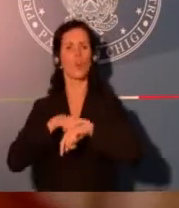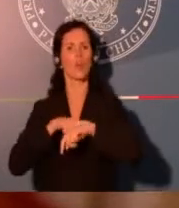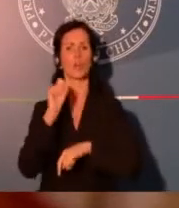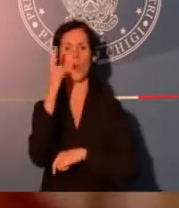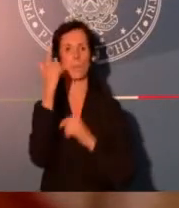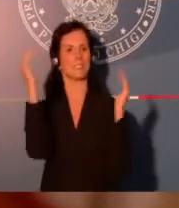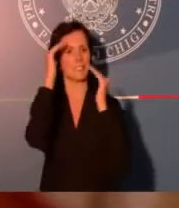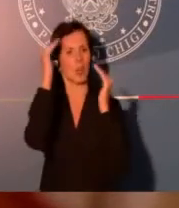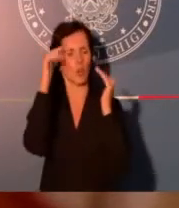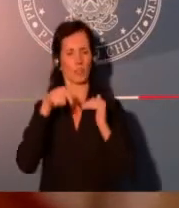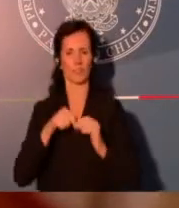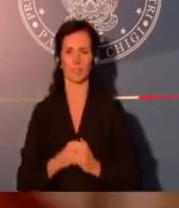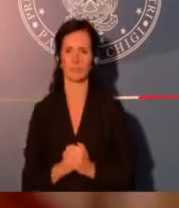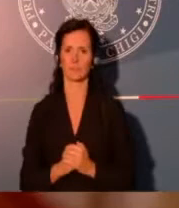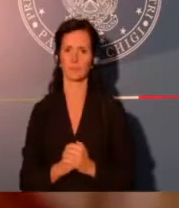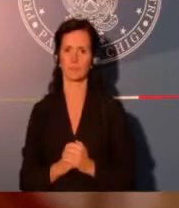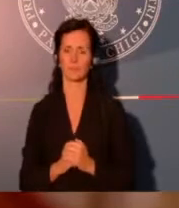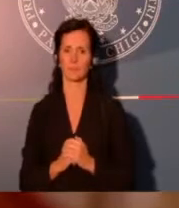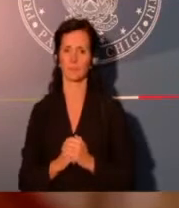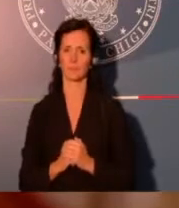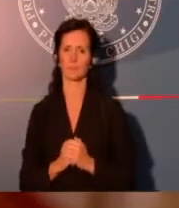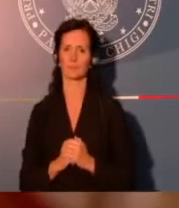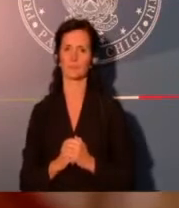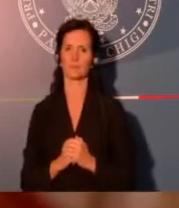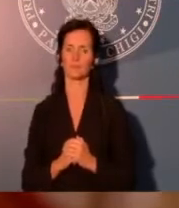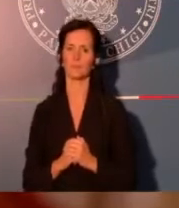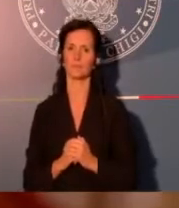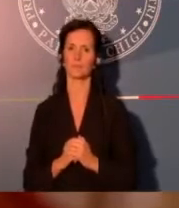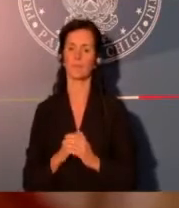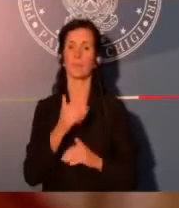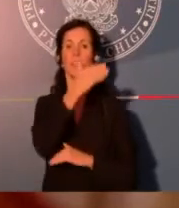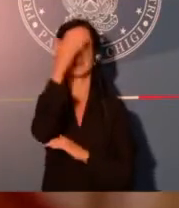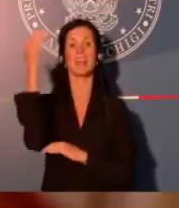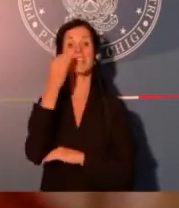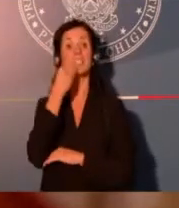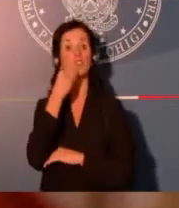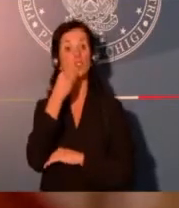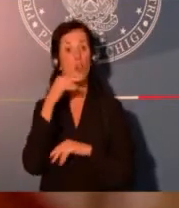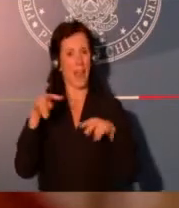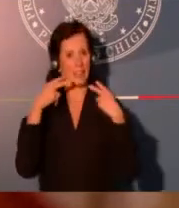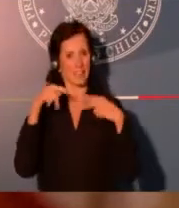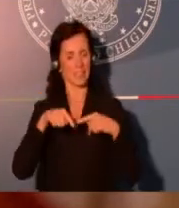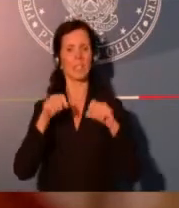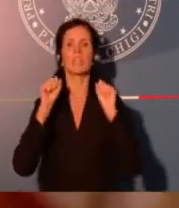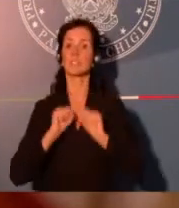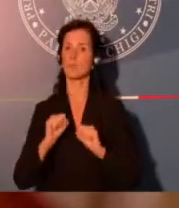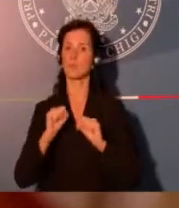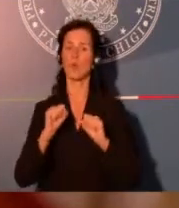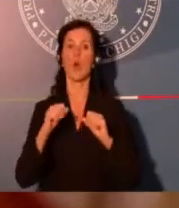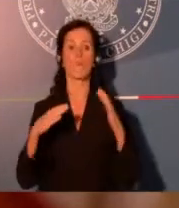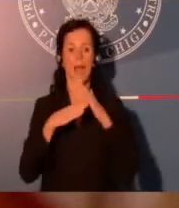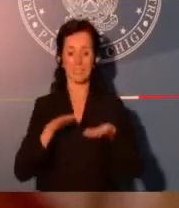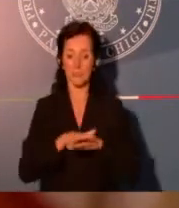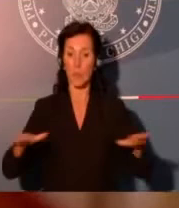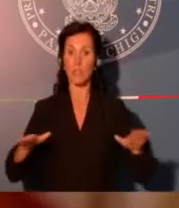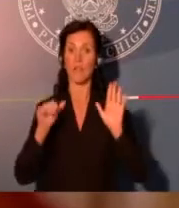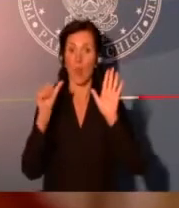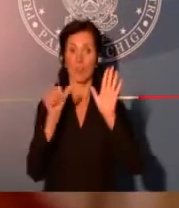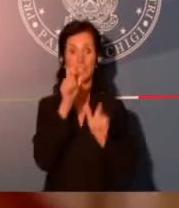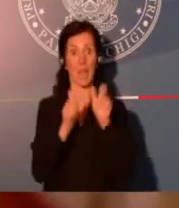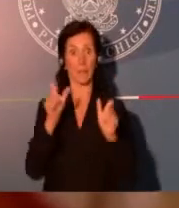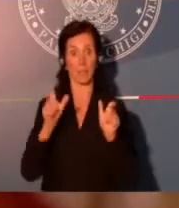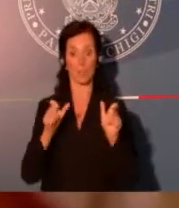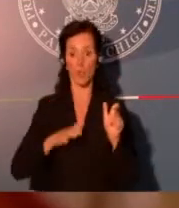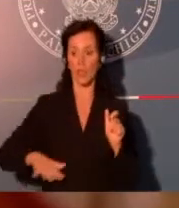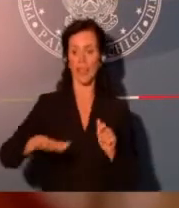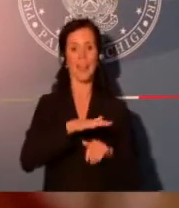mezzanotte. Nei ristoranti si potrà stare per un massimo di 6 persone al tavolo, per